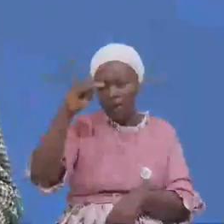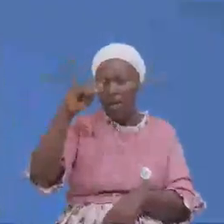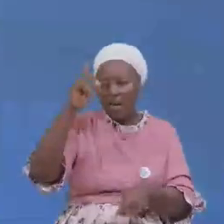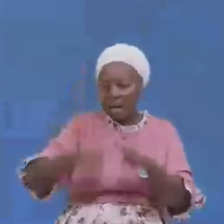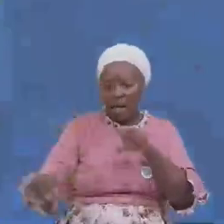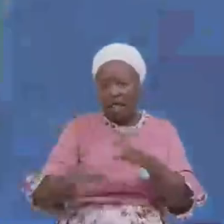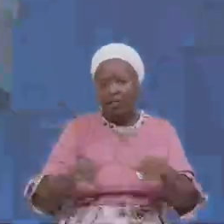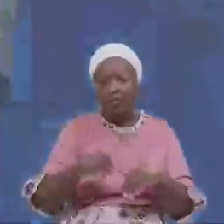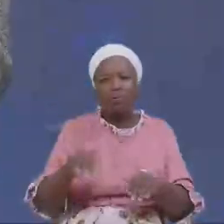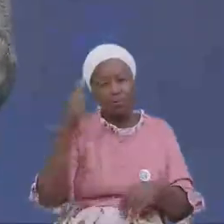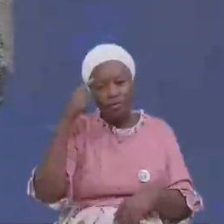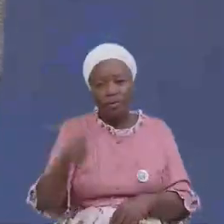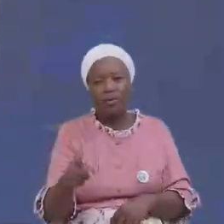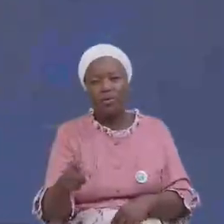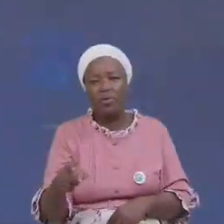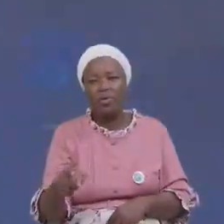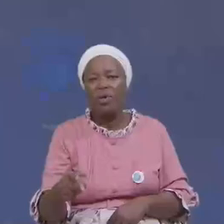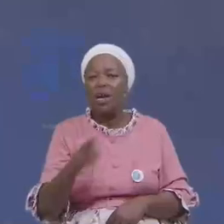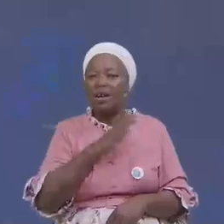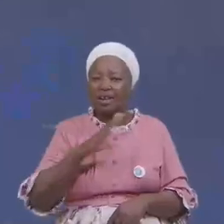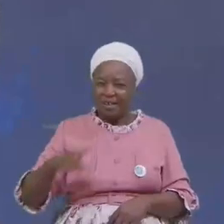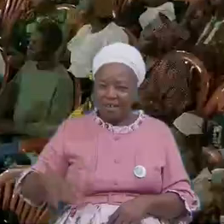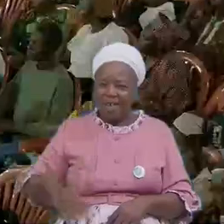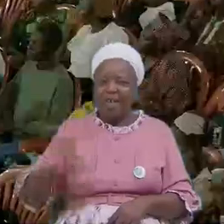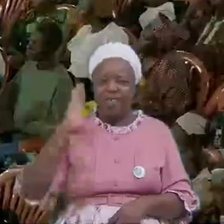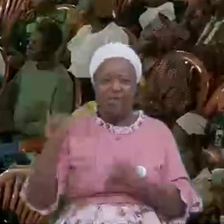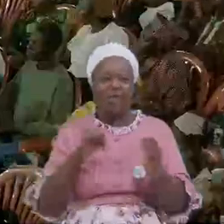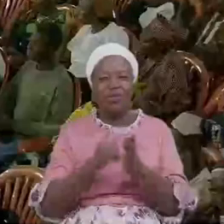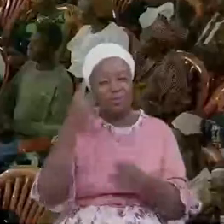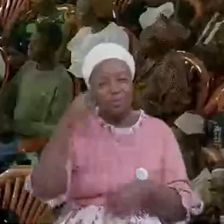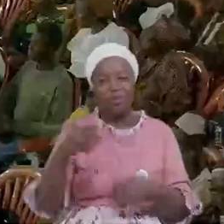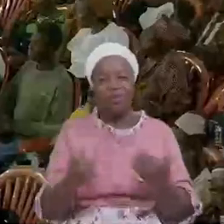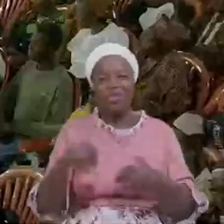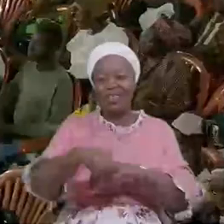peuvent pas faire pour toi, Christ le fera pour toi ce soir.